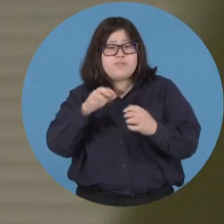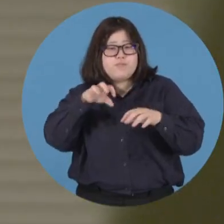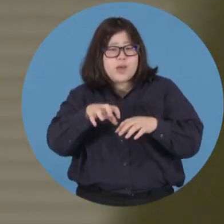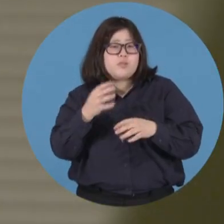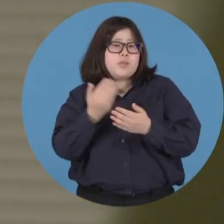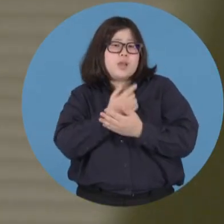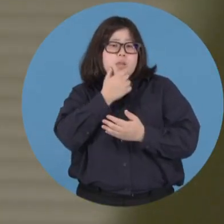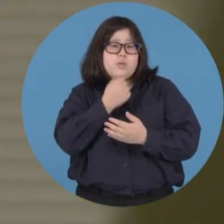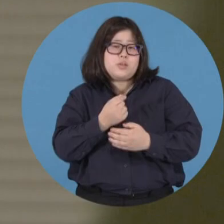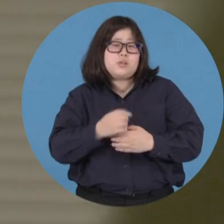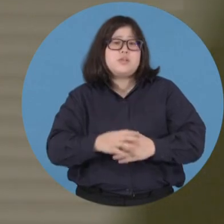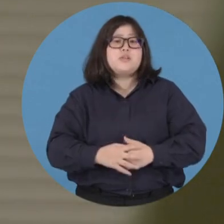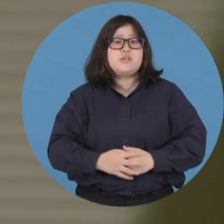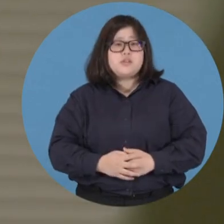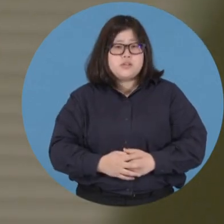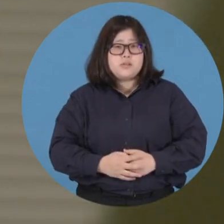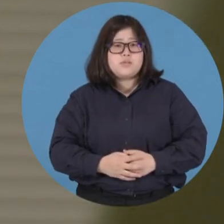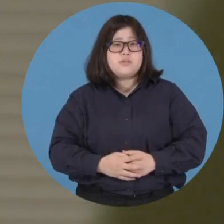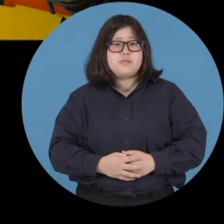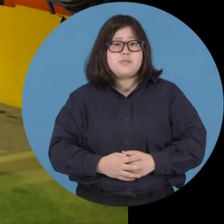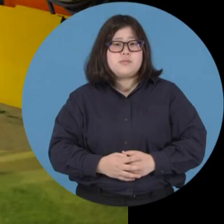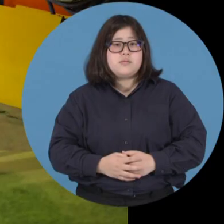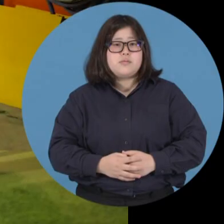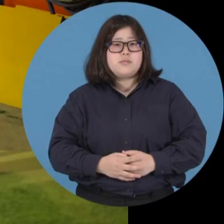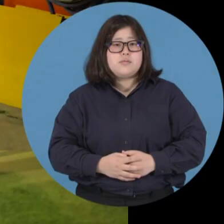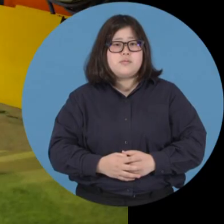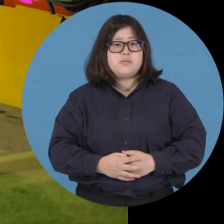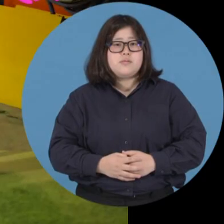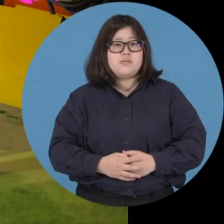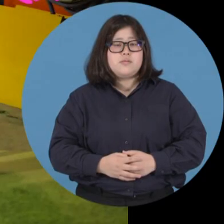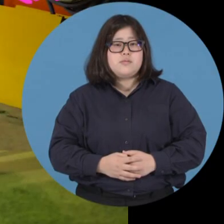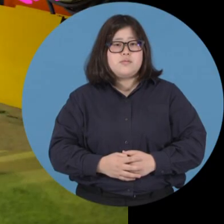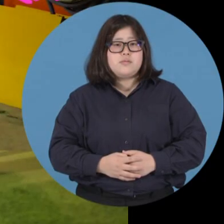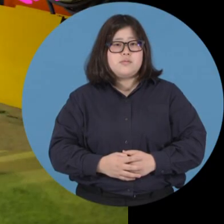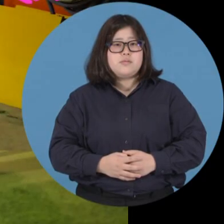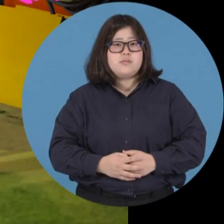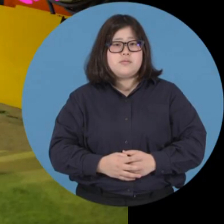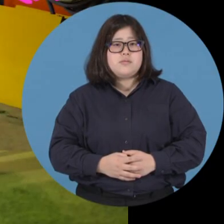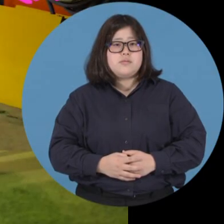場所にできたらいいなとは、はい。